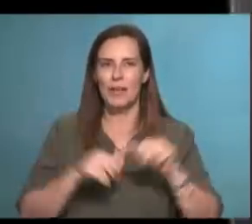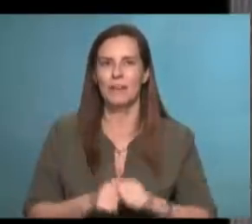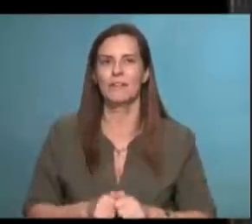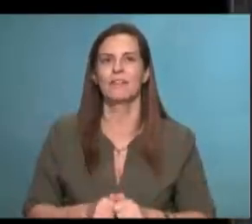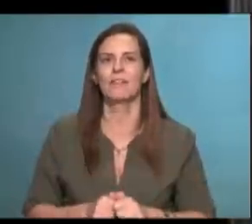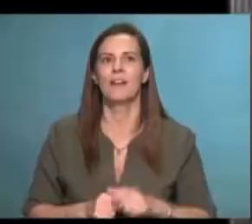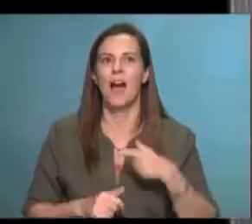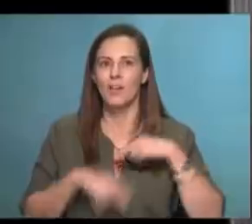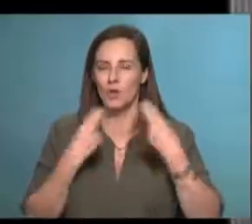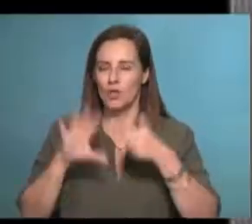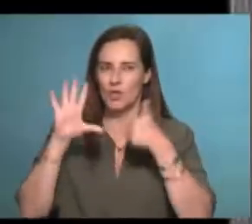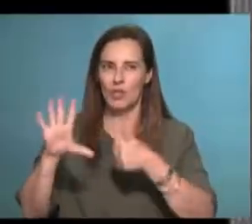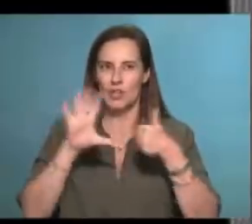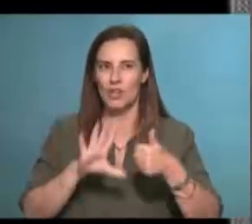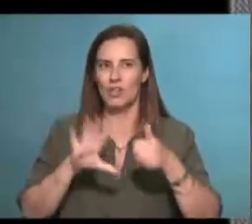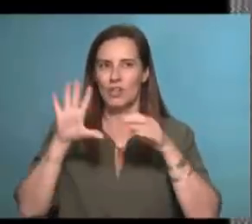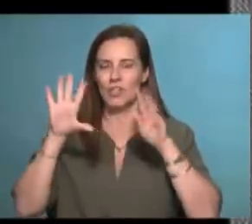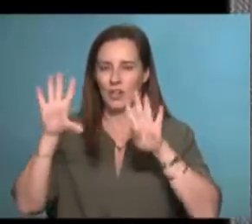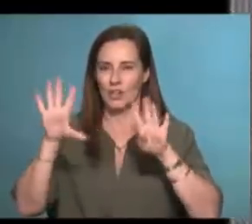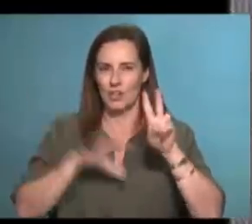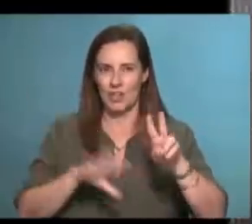66928, אני חוזר